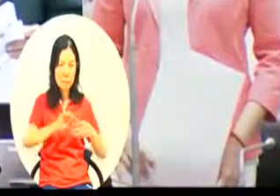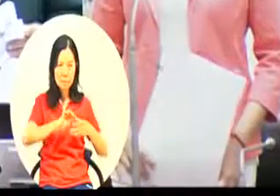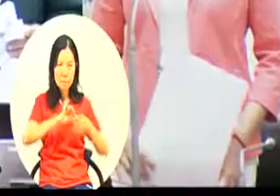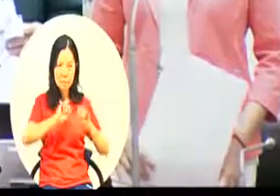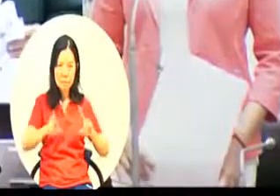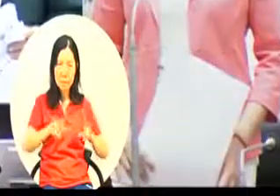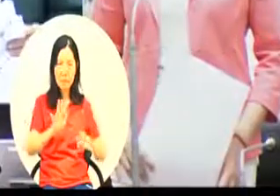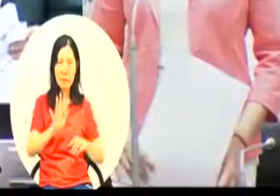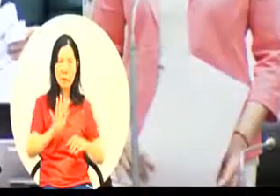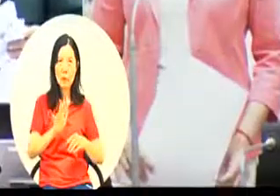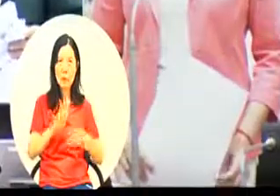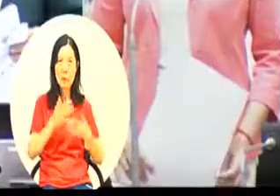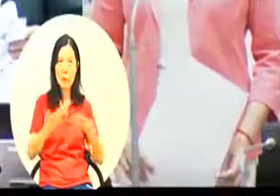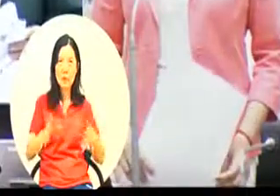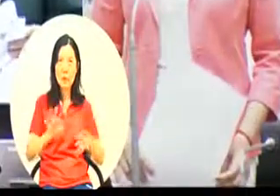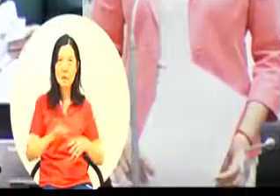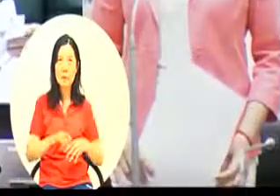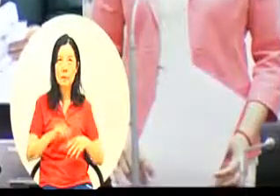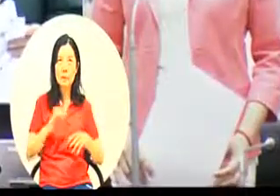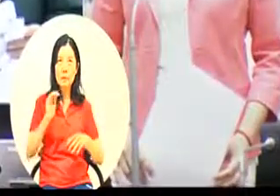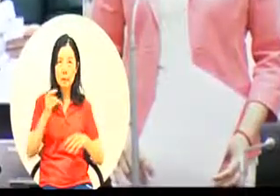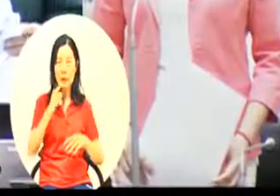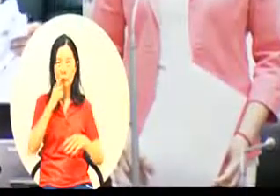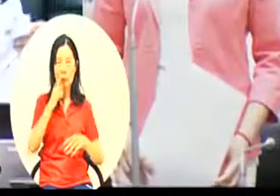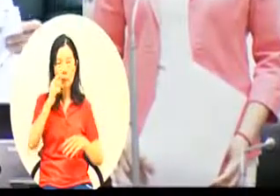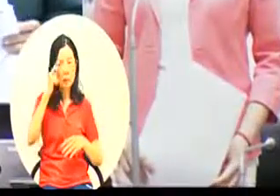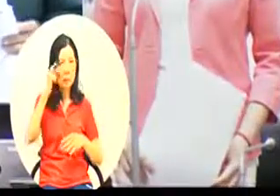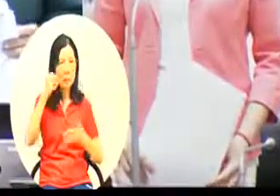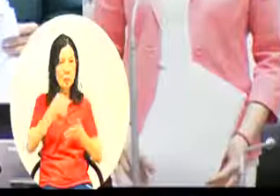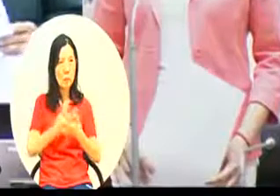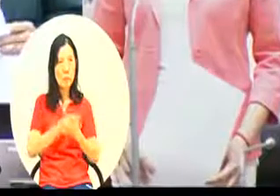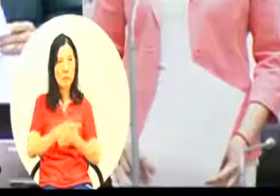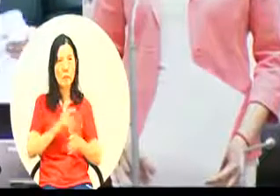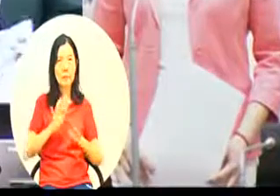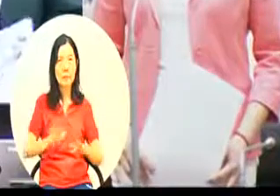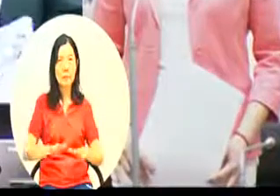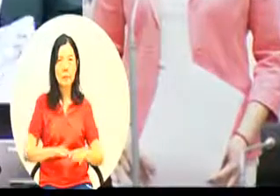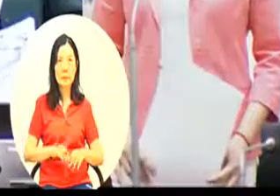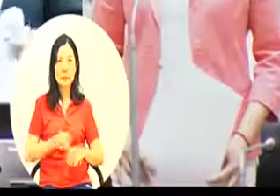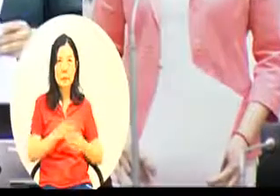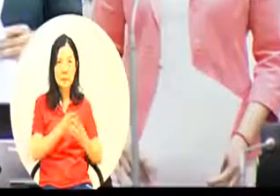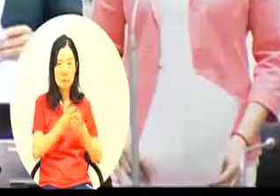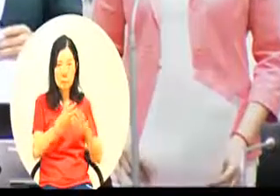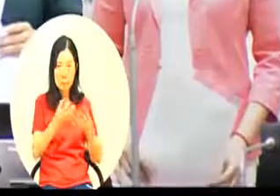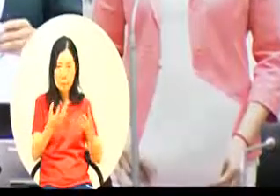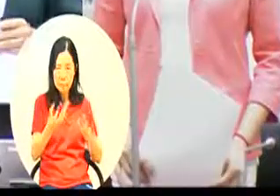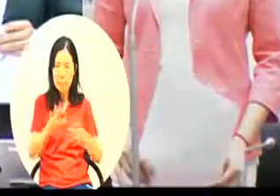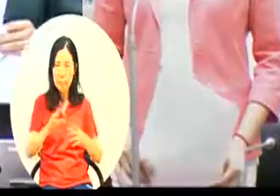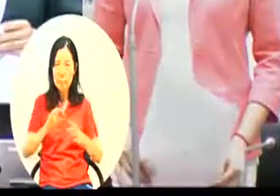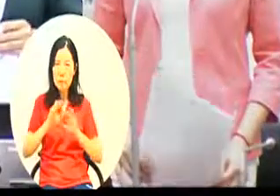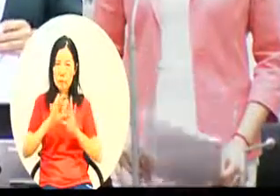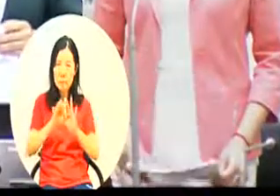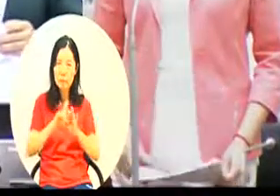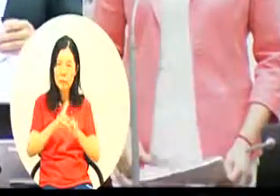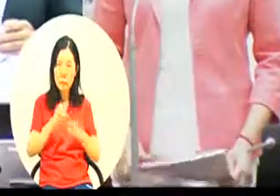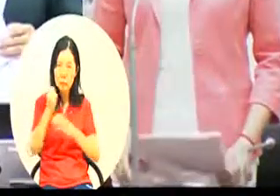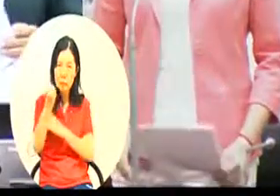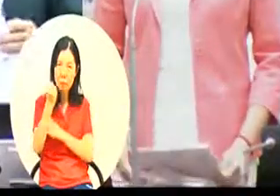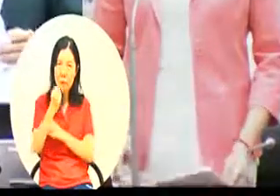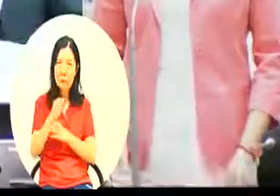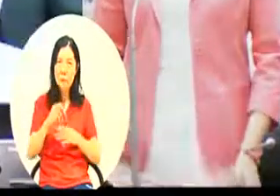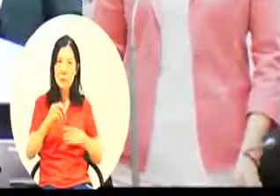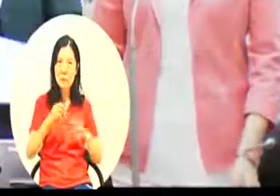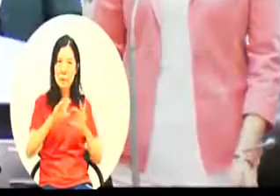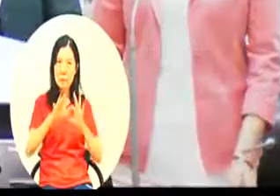同，那但是我还是觉得不够，我会觉得我们在部分继续来努力。那有关于捷运